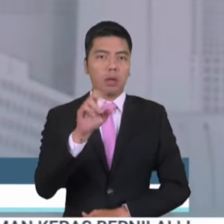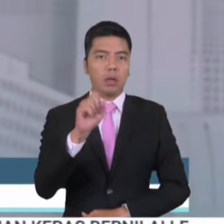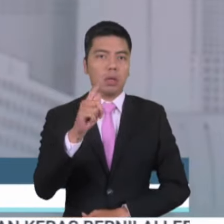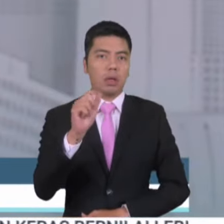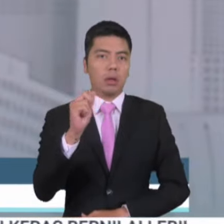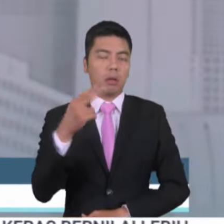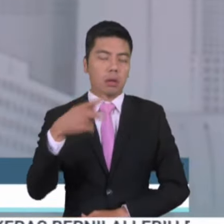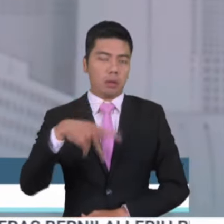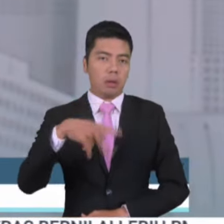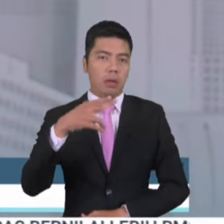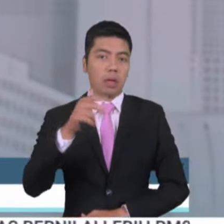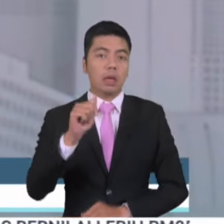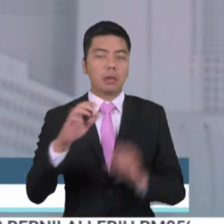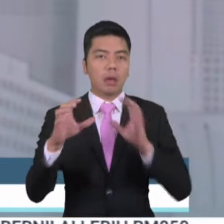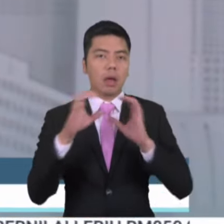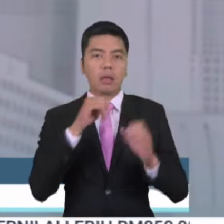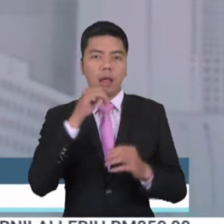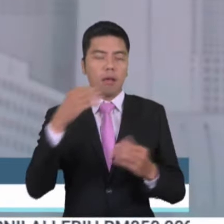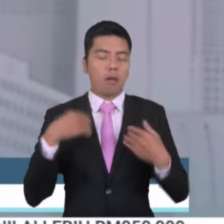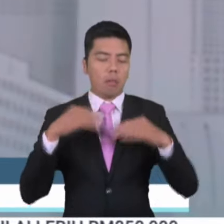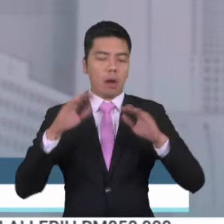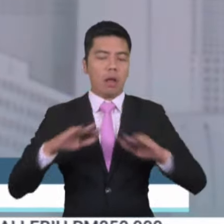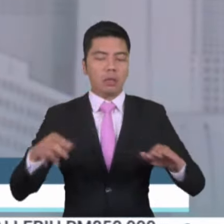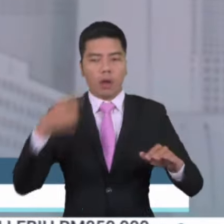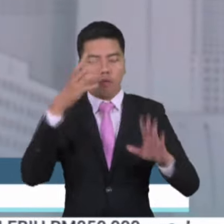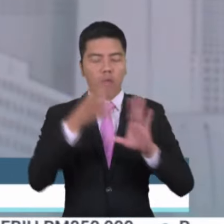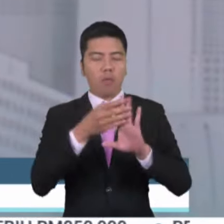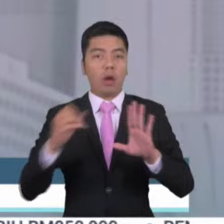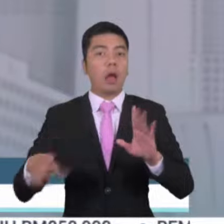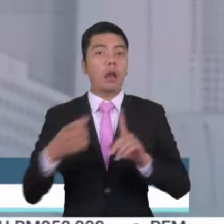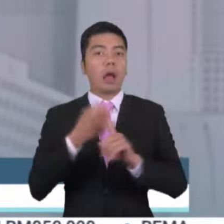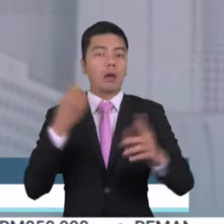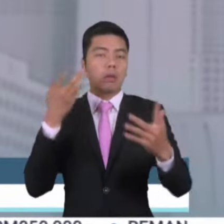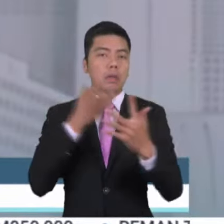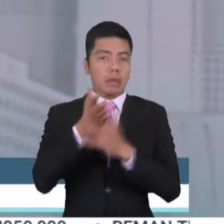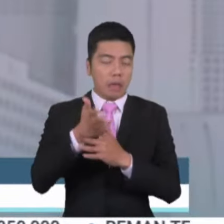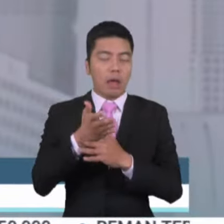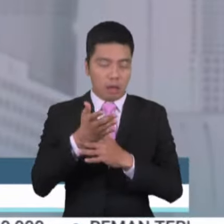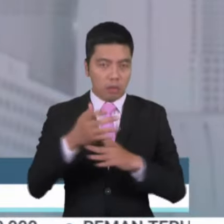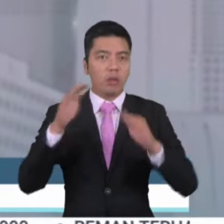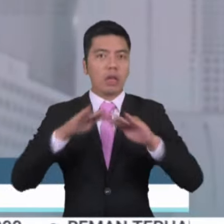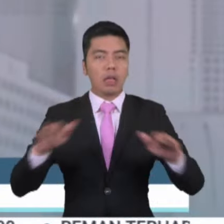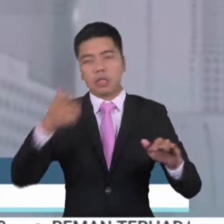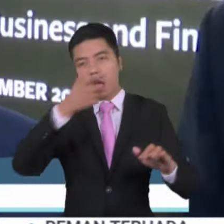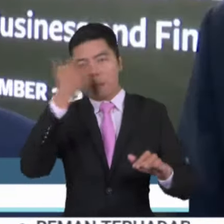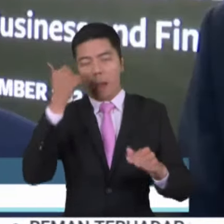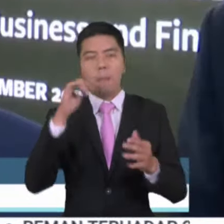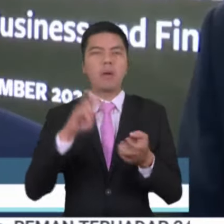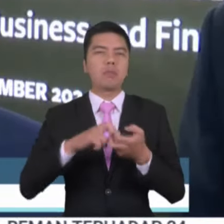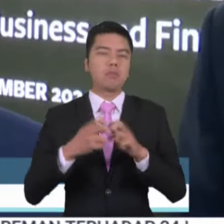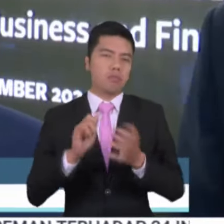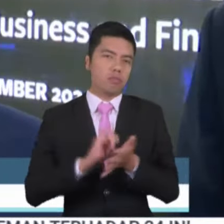bagi memastikan tiada pelajar tercicir akses pendidikan hanya kerana masalah yuran.